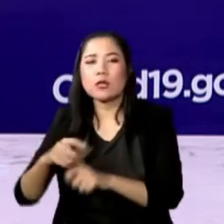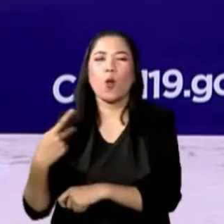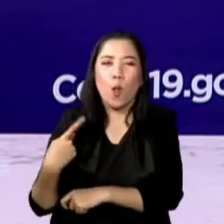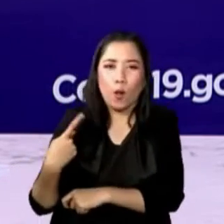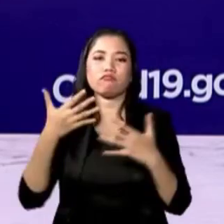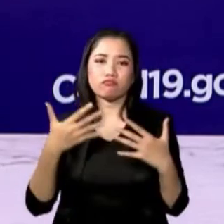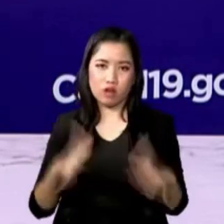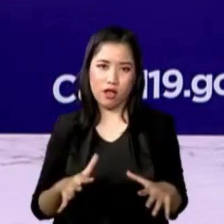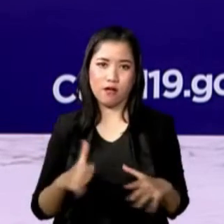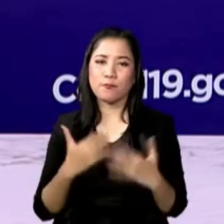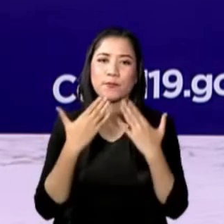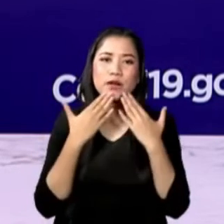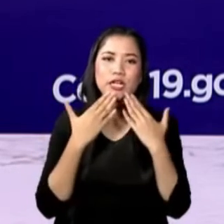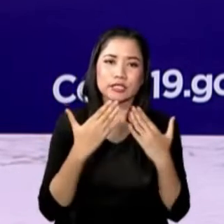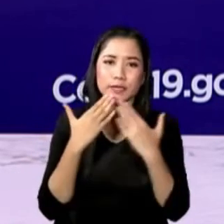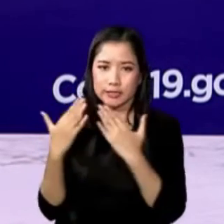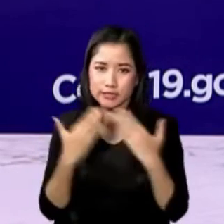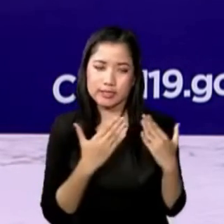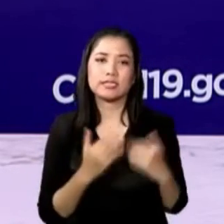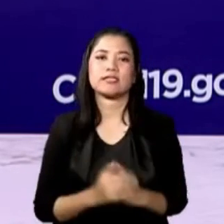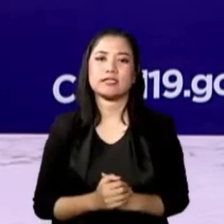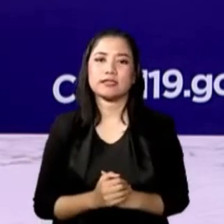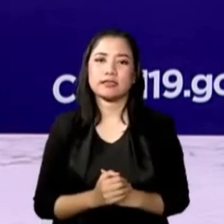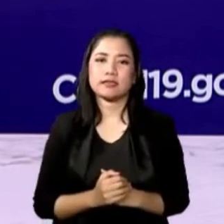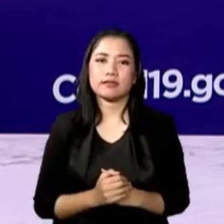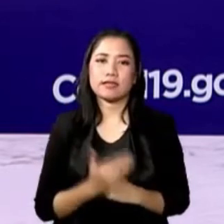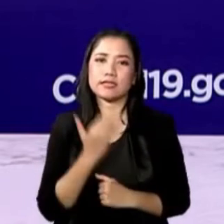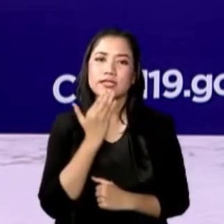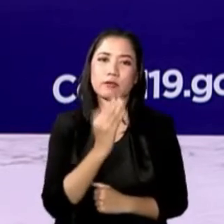hari ini. Terima kasih atas perhatiannya.